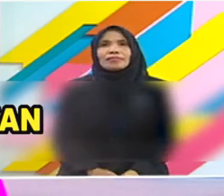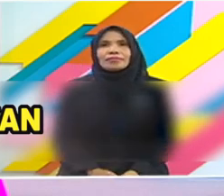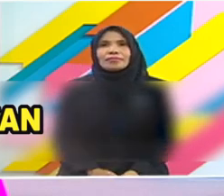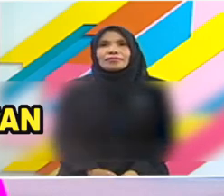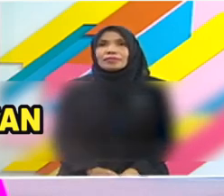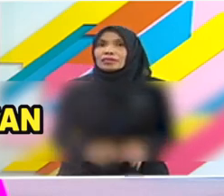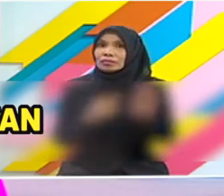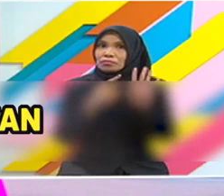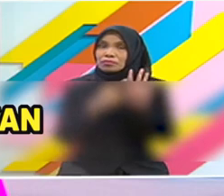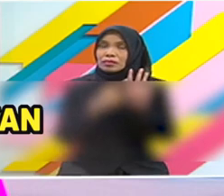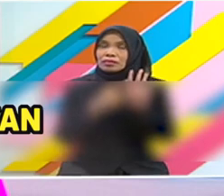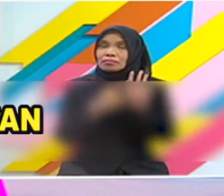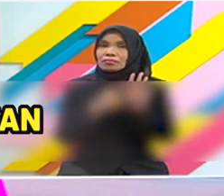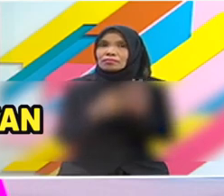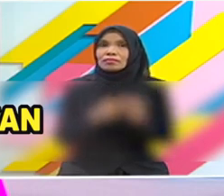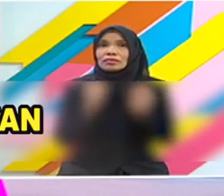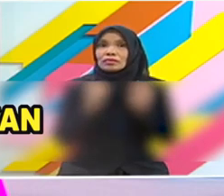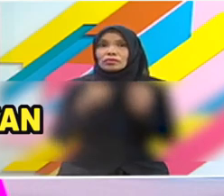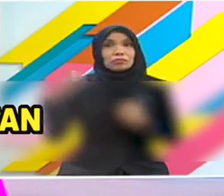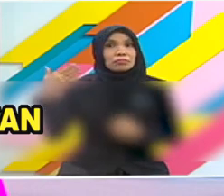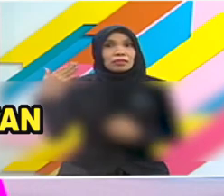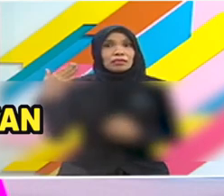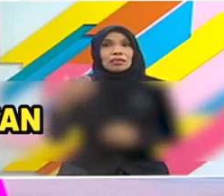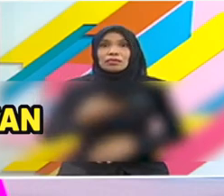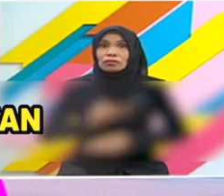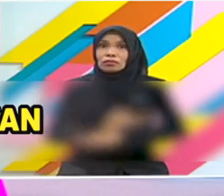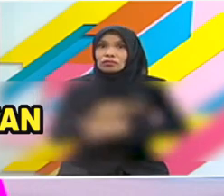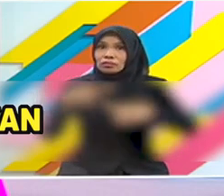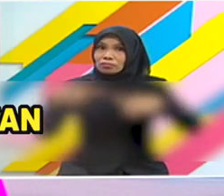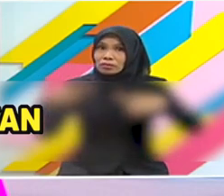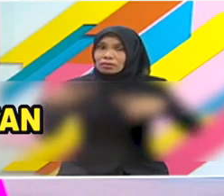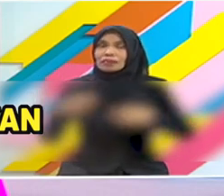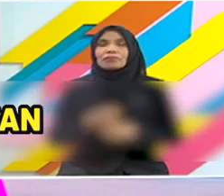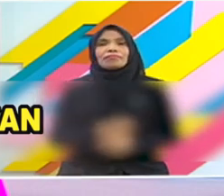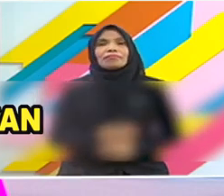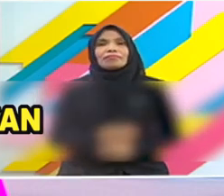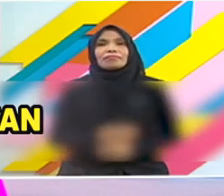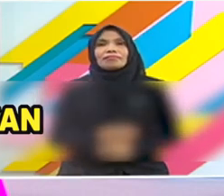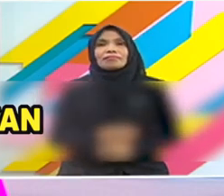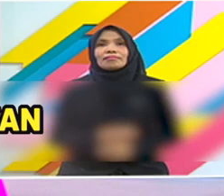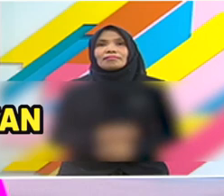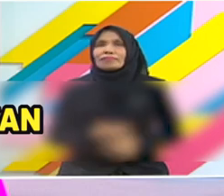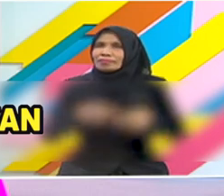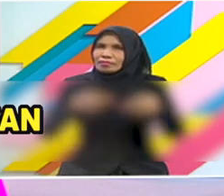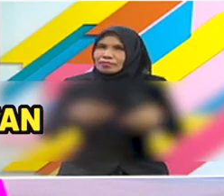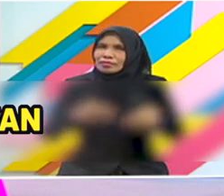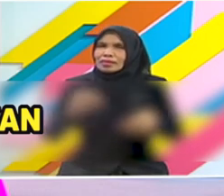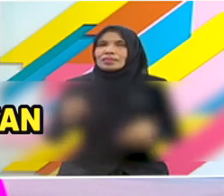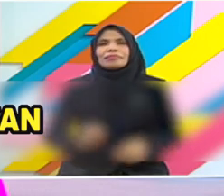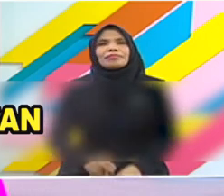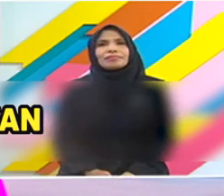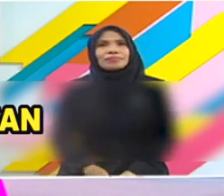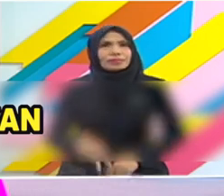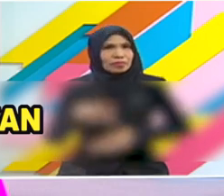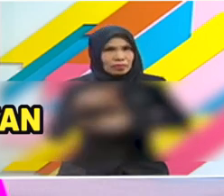ais, duri, tajam, sakit dan last sekali tekanan. Okey, kulit ni